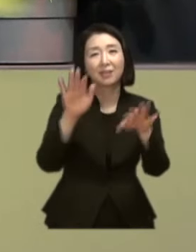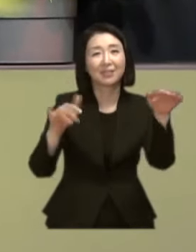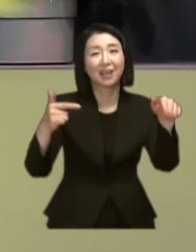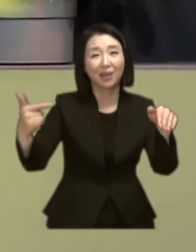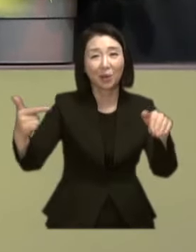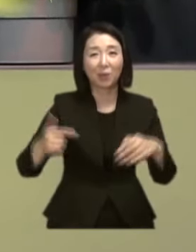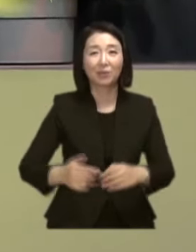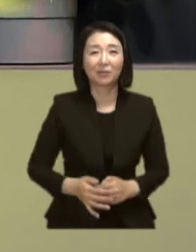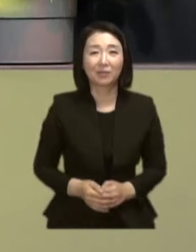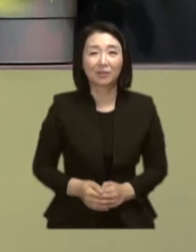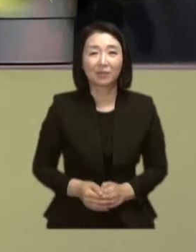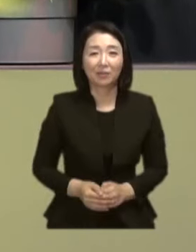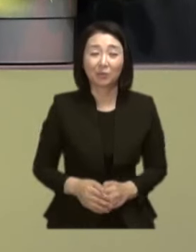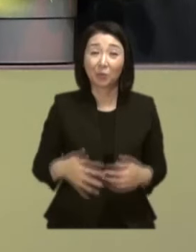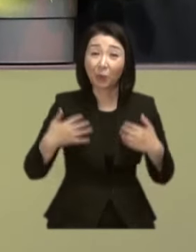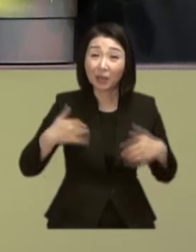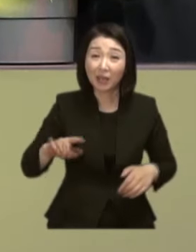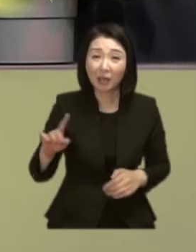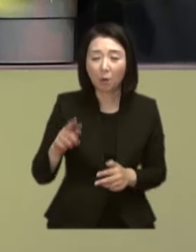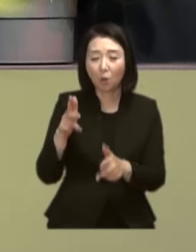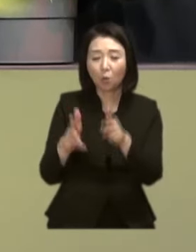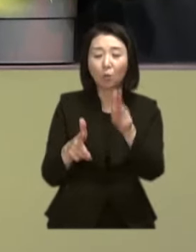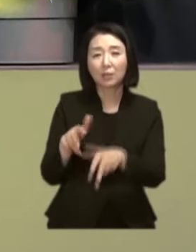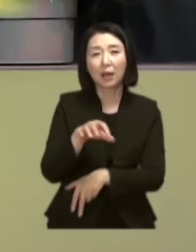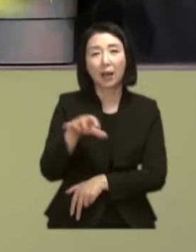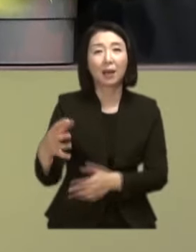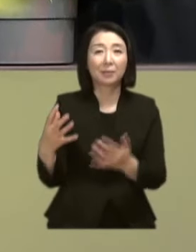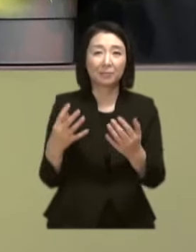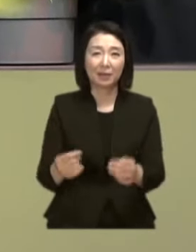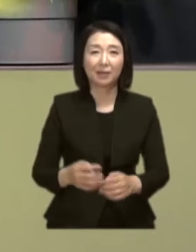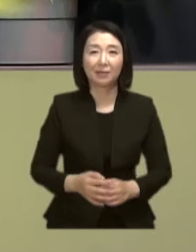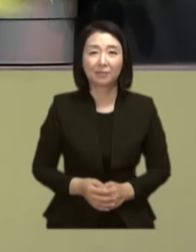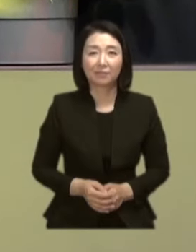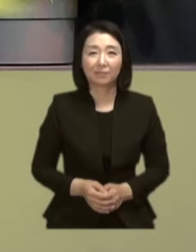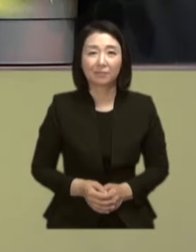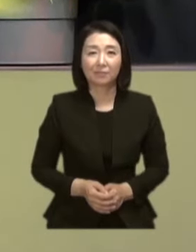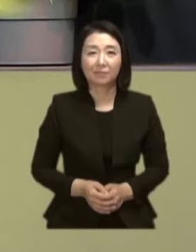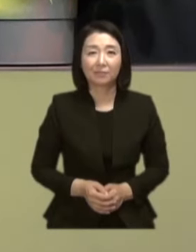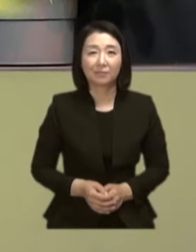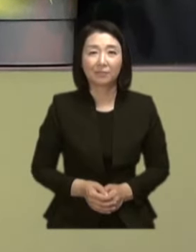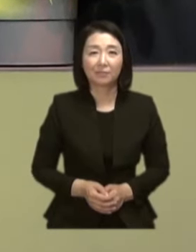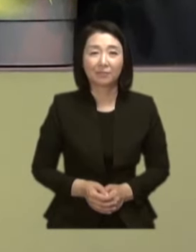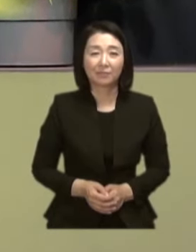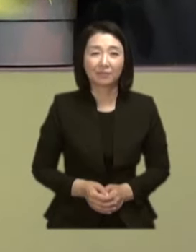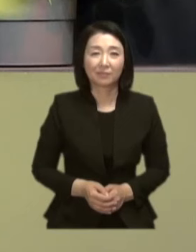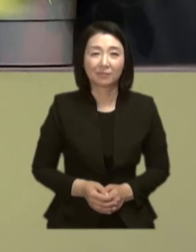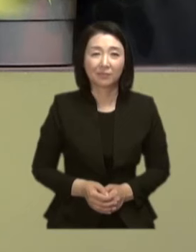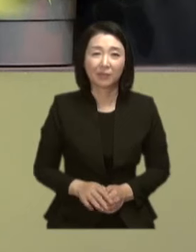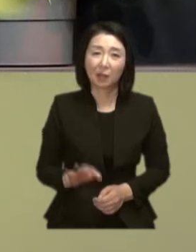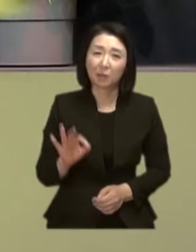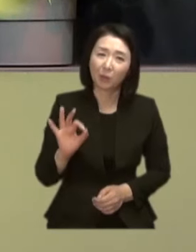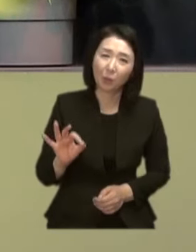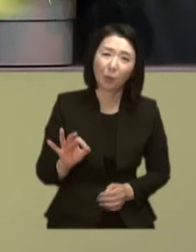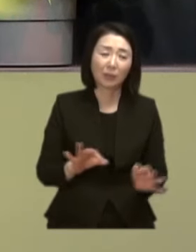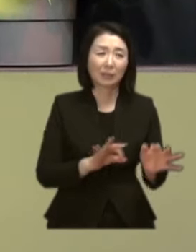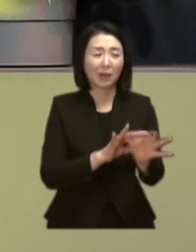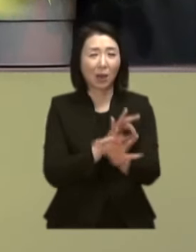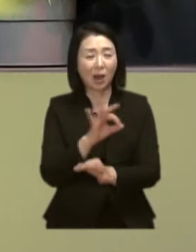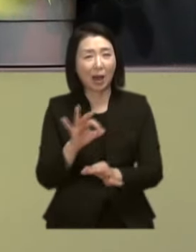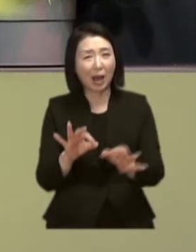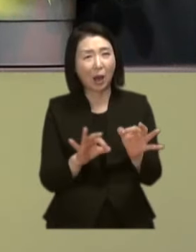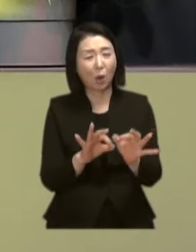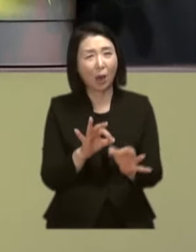좀 약한 부분들이 공장 지대예요. 공장 지대고 네. 그다음에 뭐 경제적으로는 그렇게 아주 극빈자들이 사는